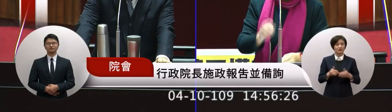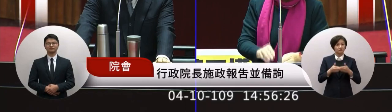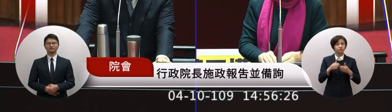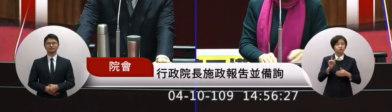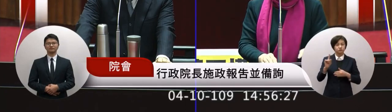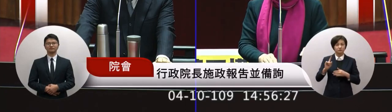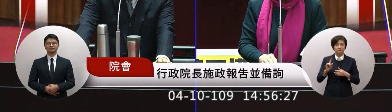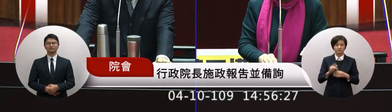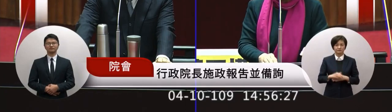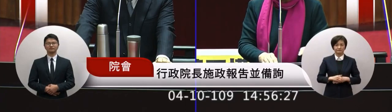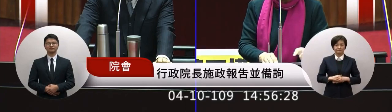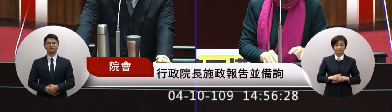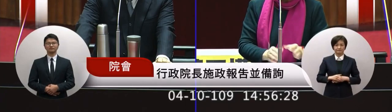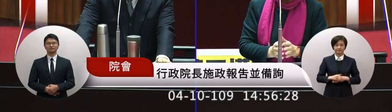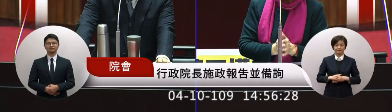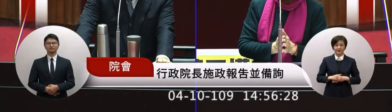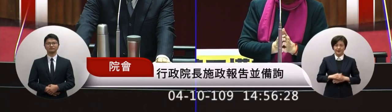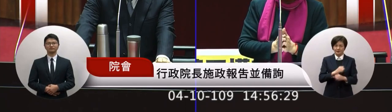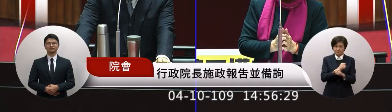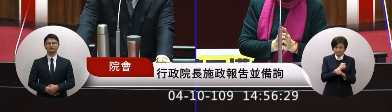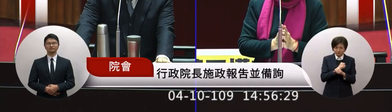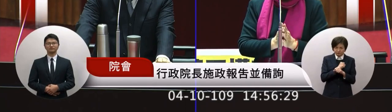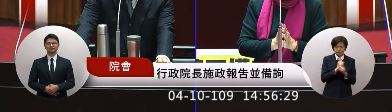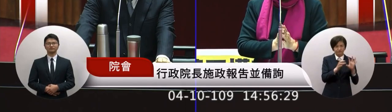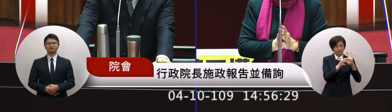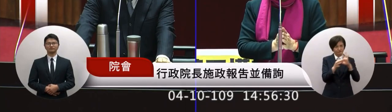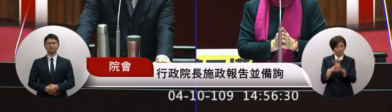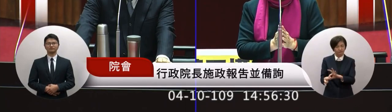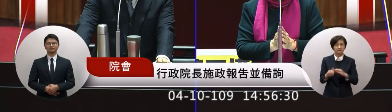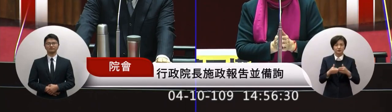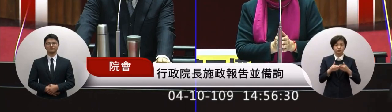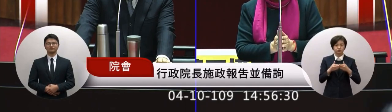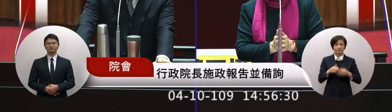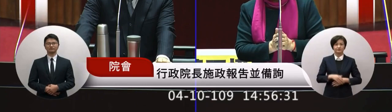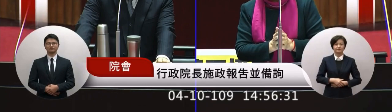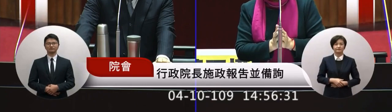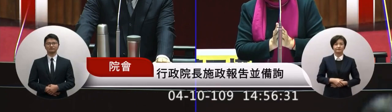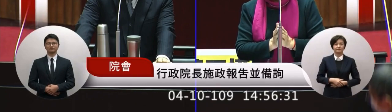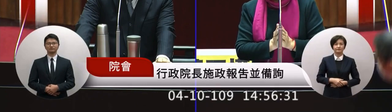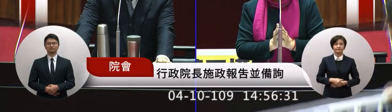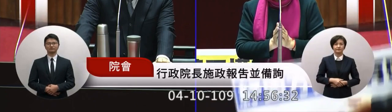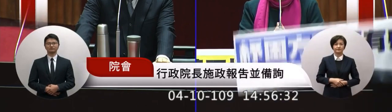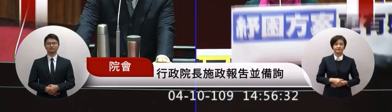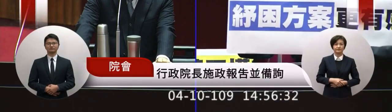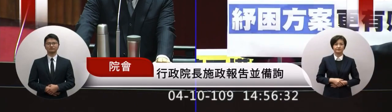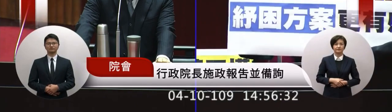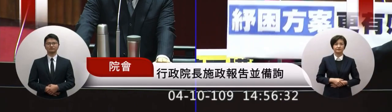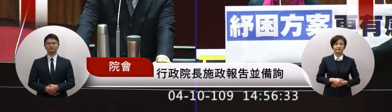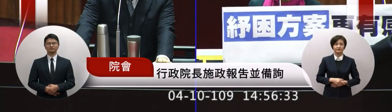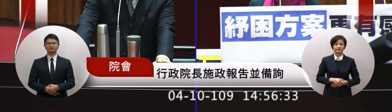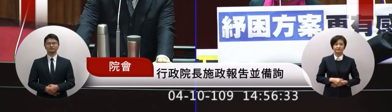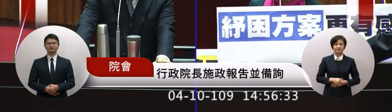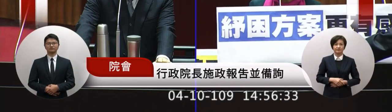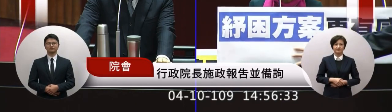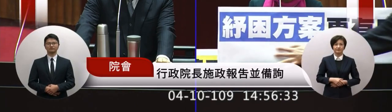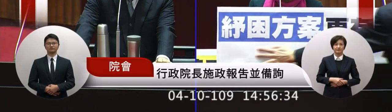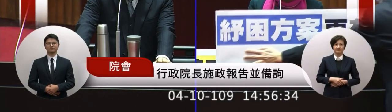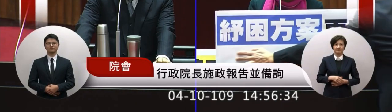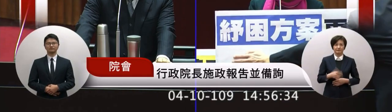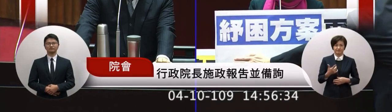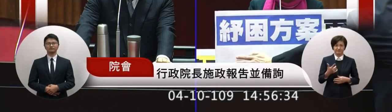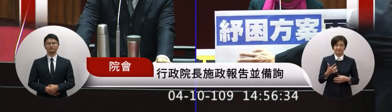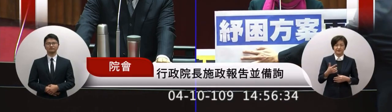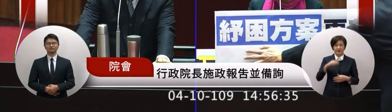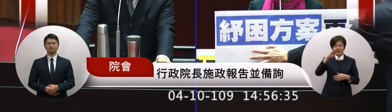继续保持戒慎恐惧的心情，来严肃来以对这个严峻